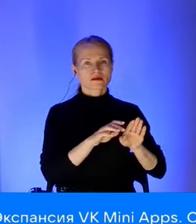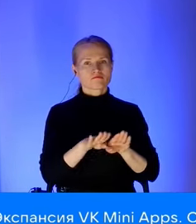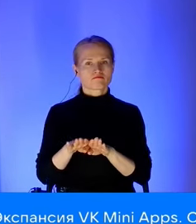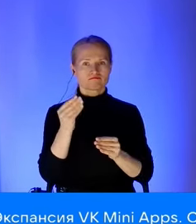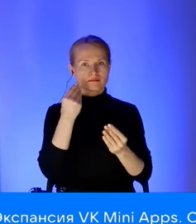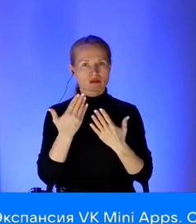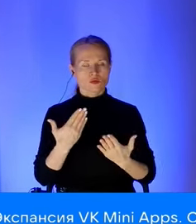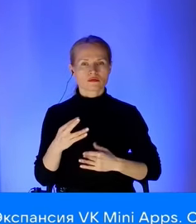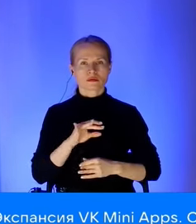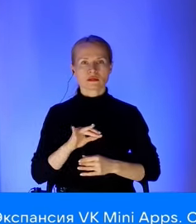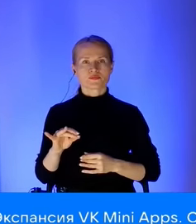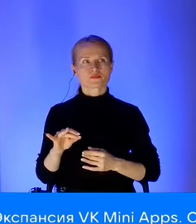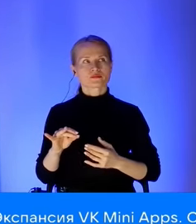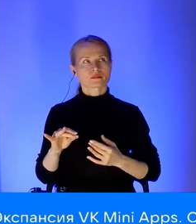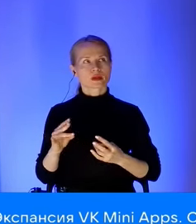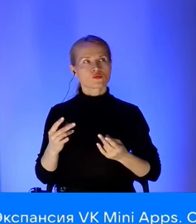и